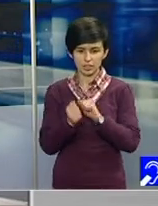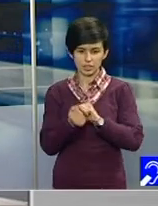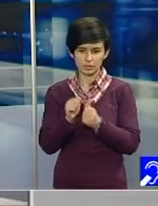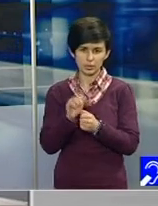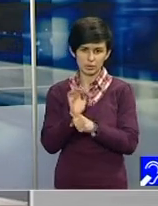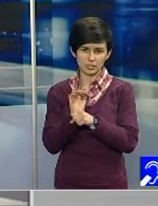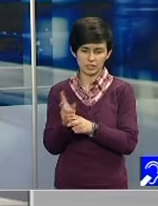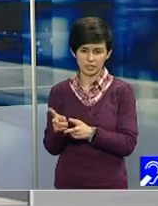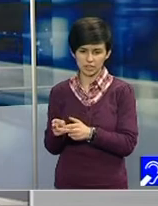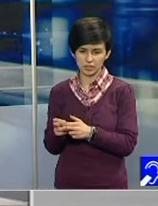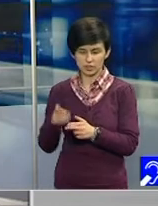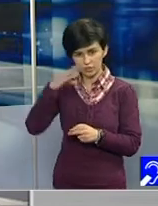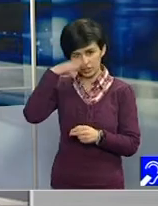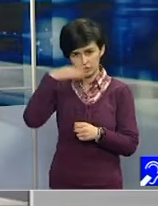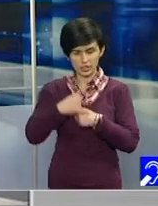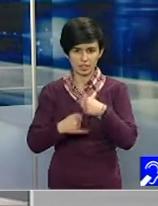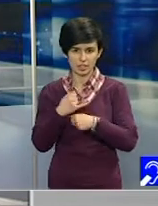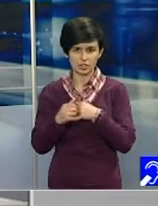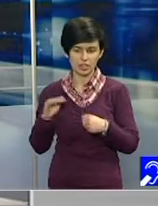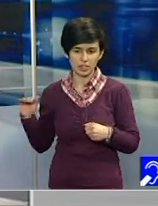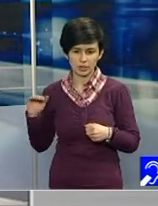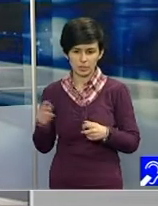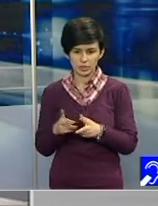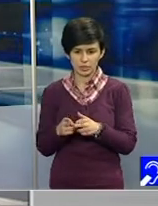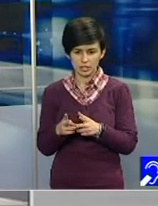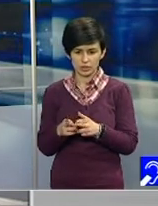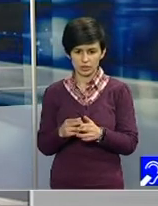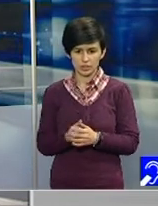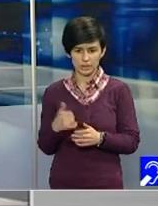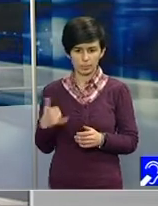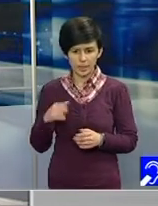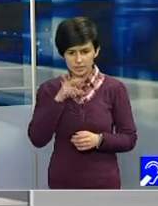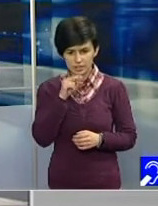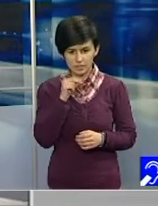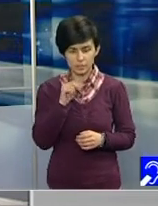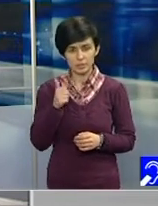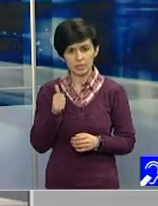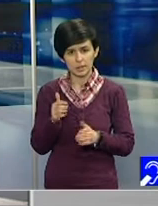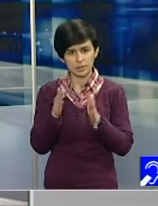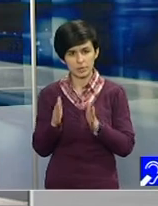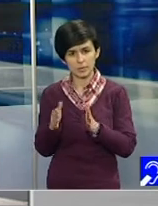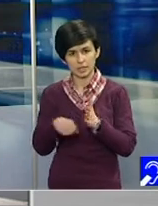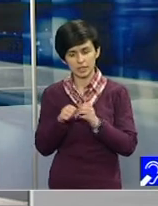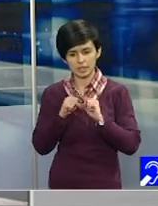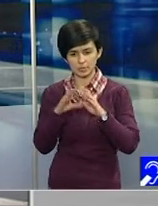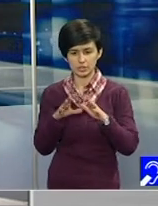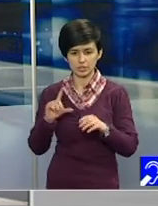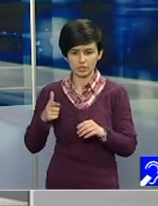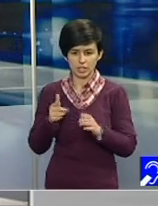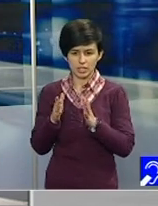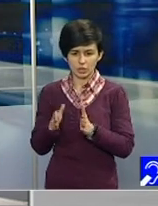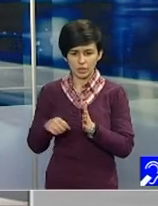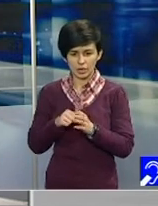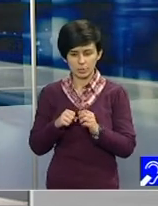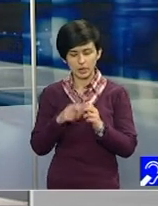Ziua Internațională a Copilului cu Cancer. Despre asta vom vorbi în prima parte a ediției de astăzi Transilvania la zi. În cea de-a doua parte, Corina Brândușan ne